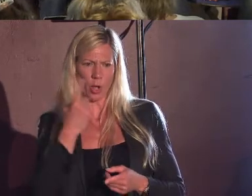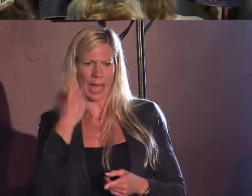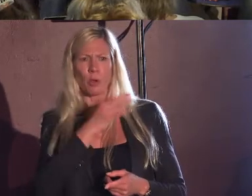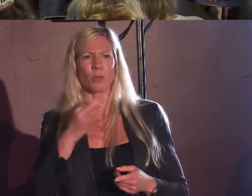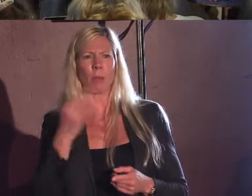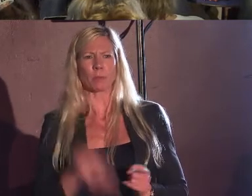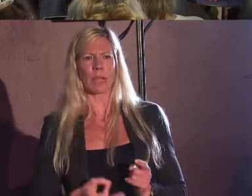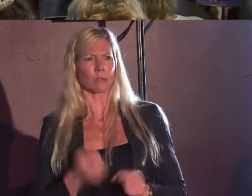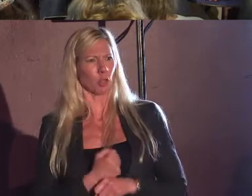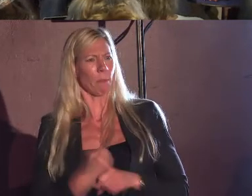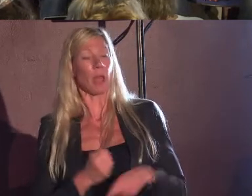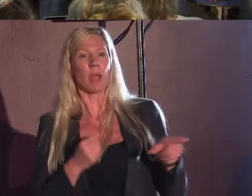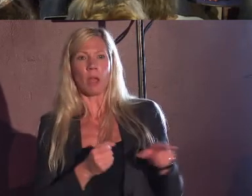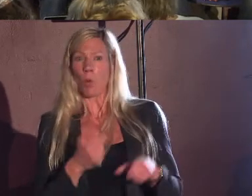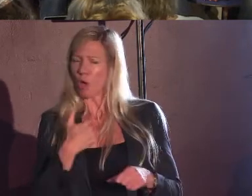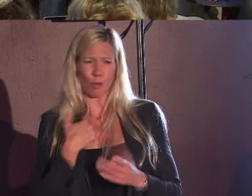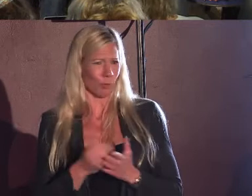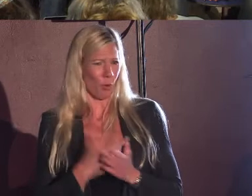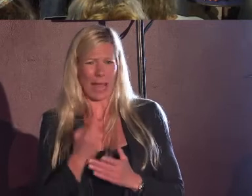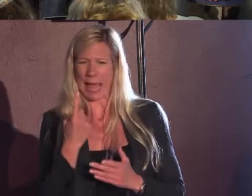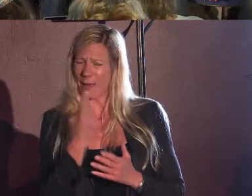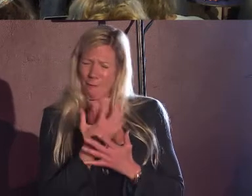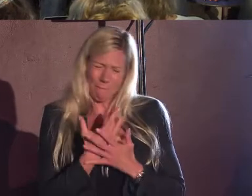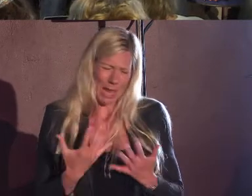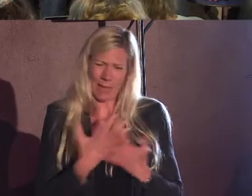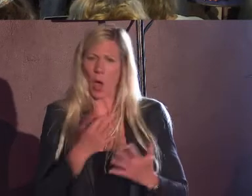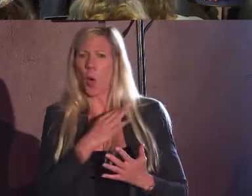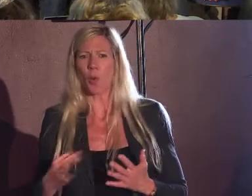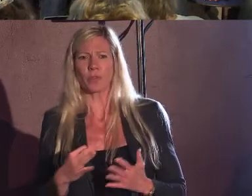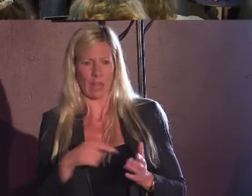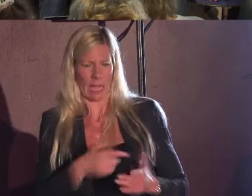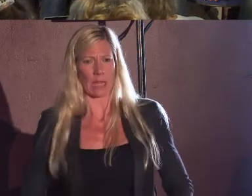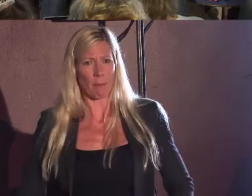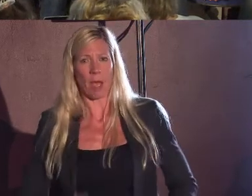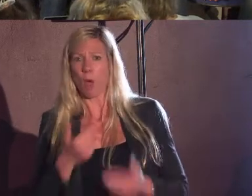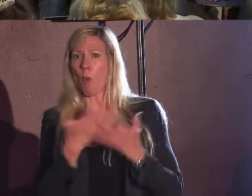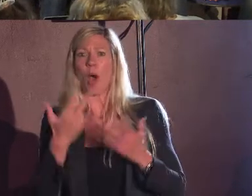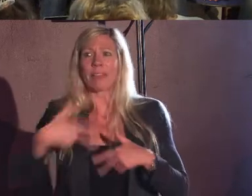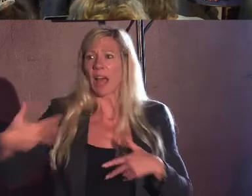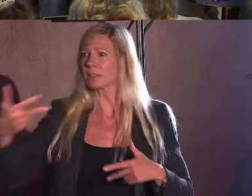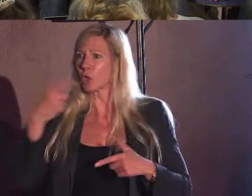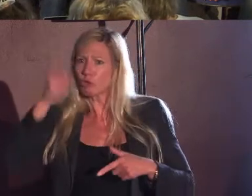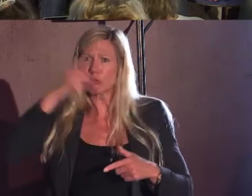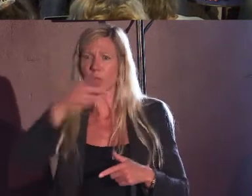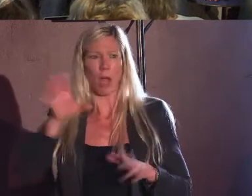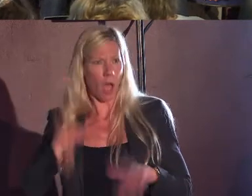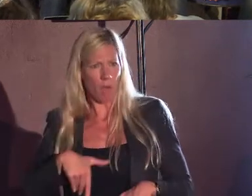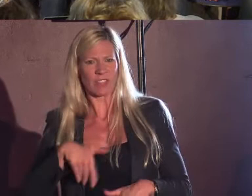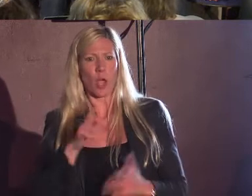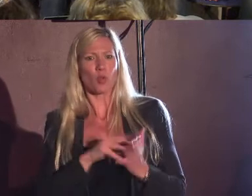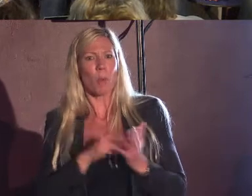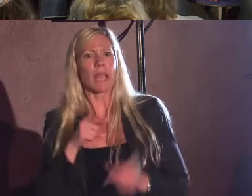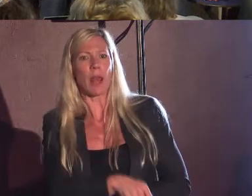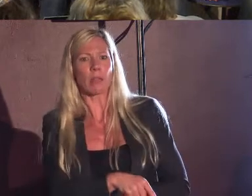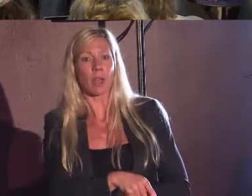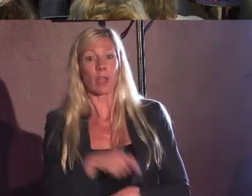här kappan, vi har sålde hundratals av den här kappan. Den har blivit kopierad av danskar och tyskar och you name it, och vi har suttit i rättsprocesser. Men den här kappan